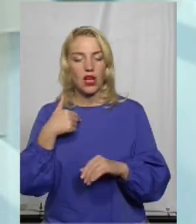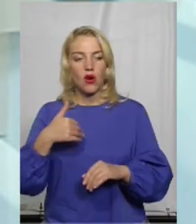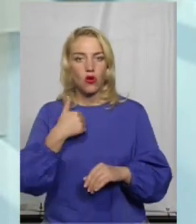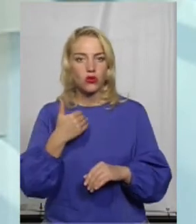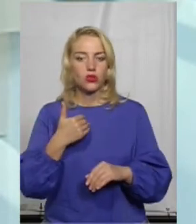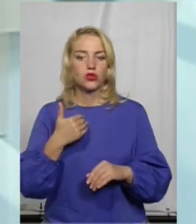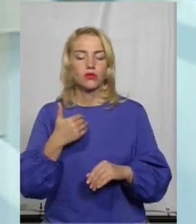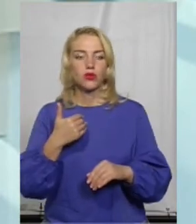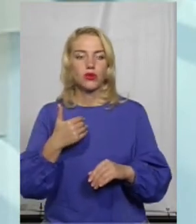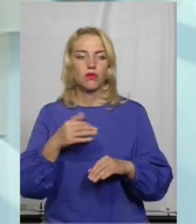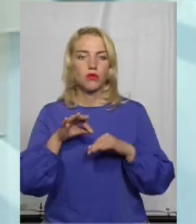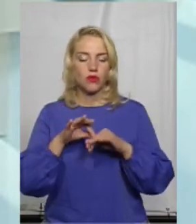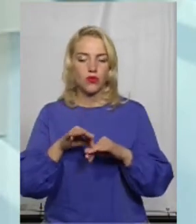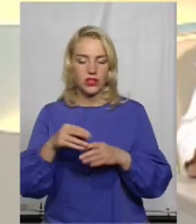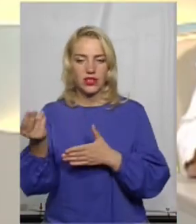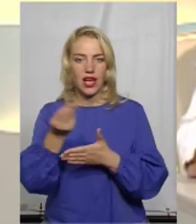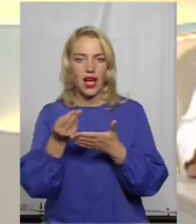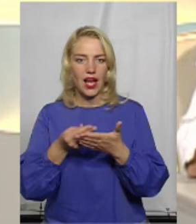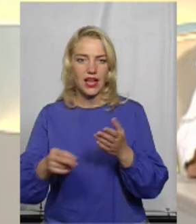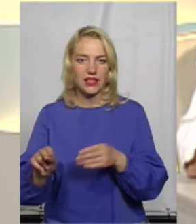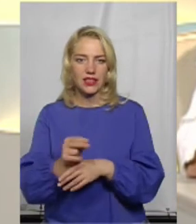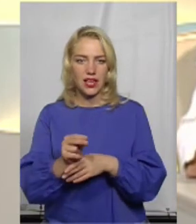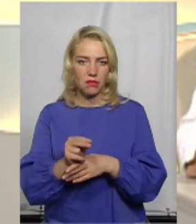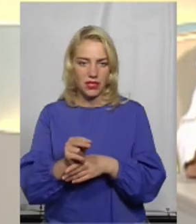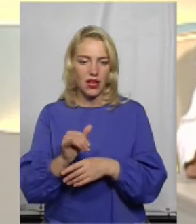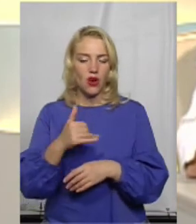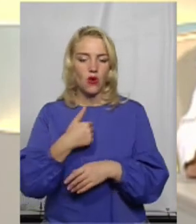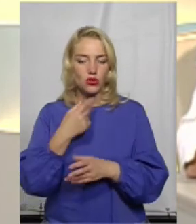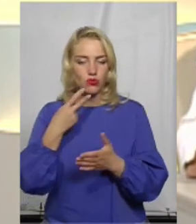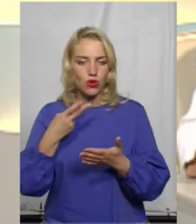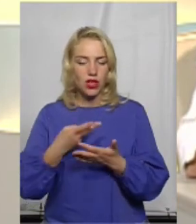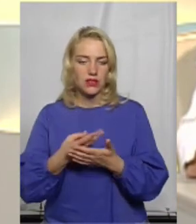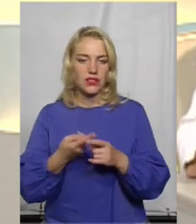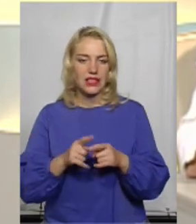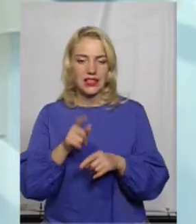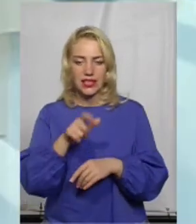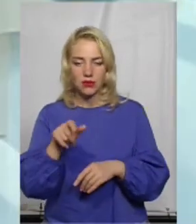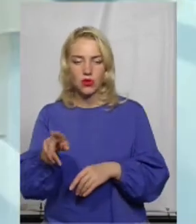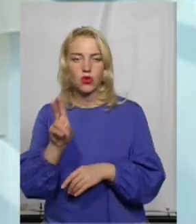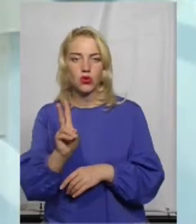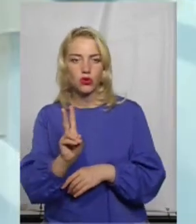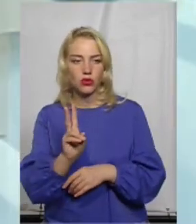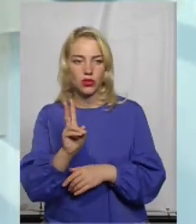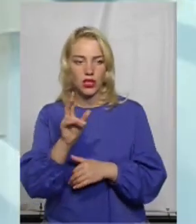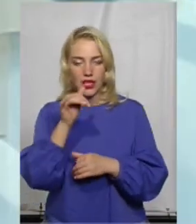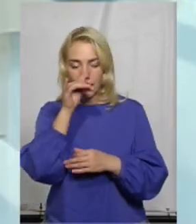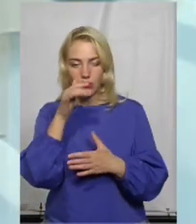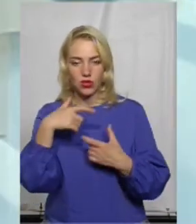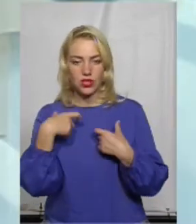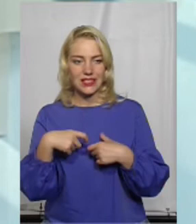хочемо проводити арт-терапію. Ми хочемо показувати тим, хто десь не може